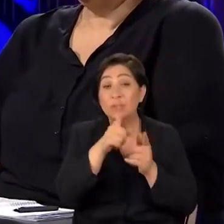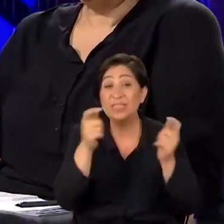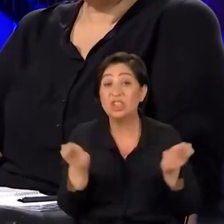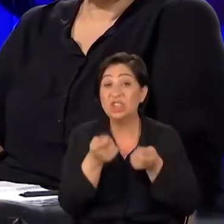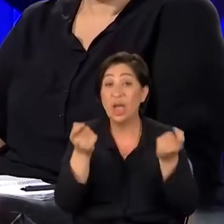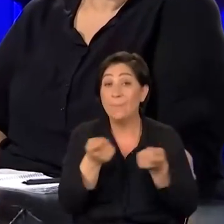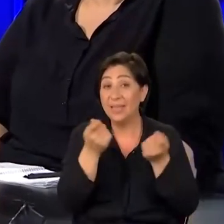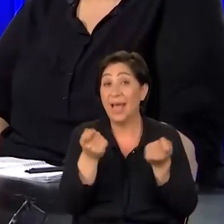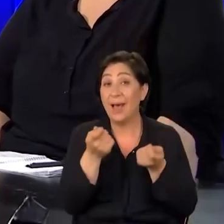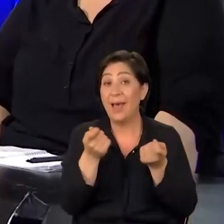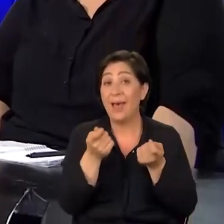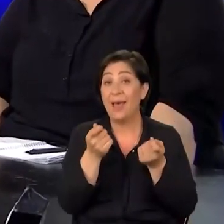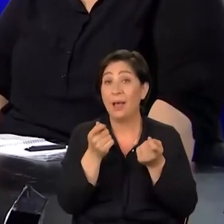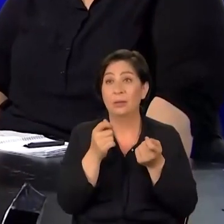dilerim